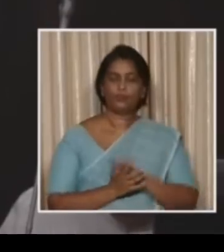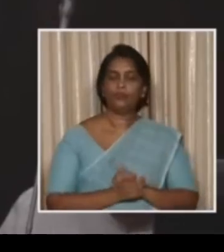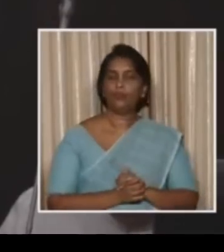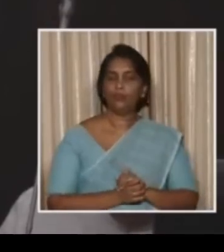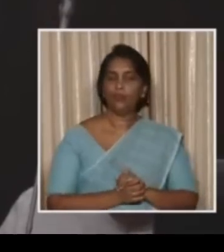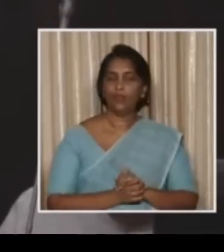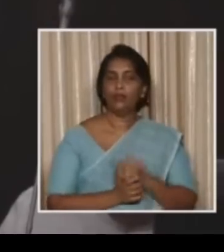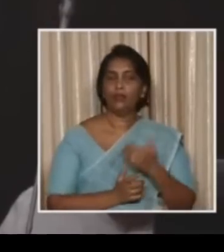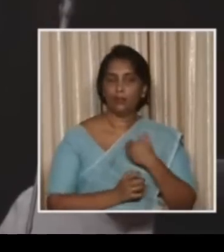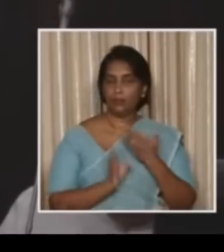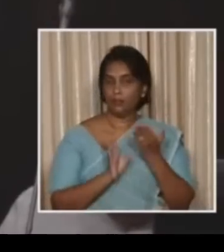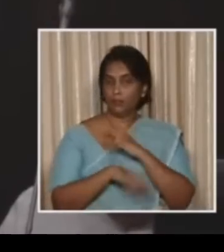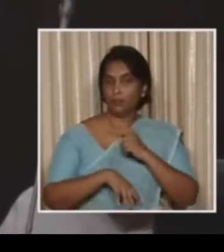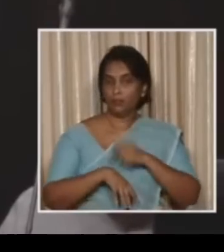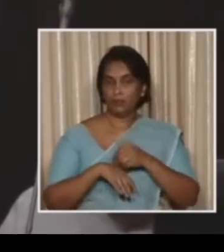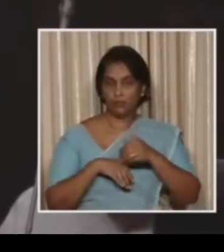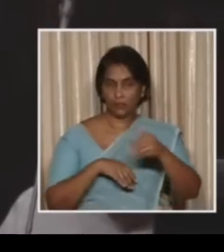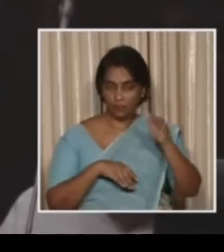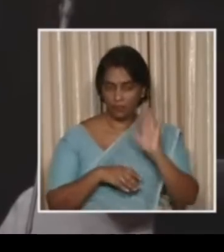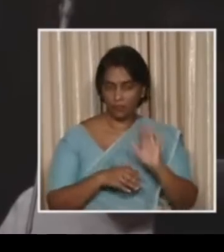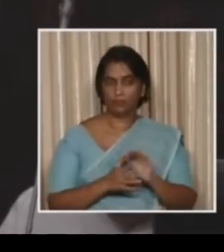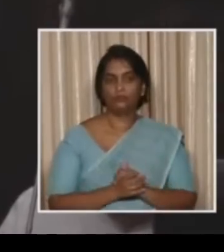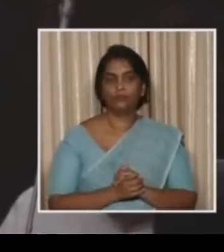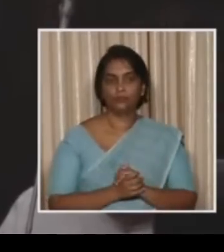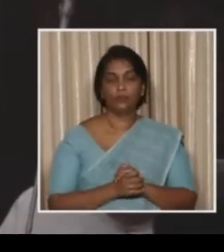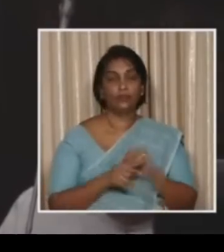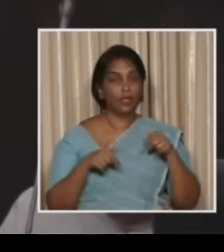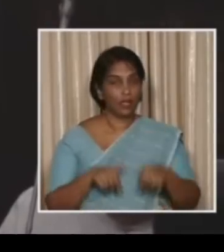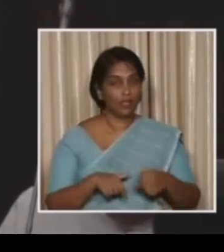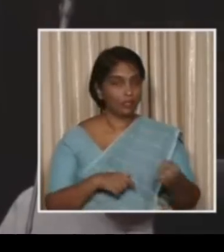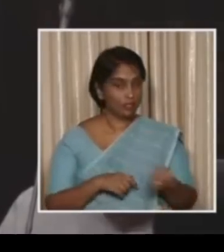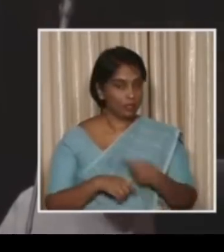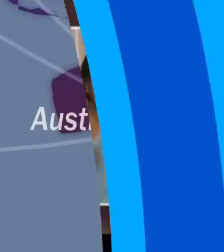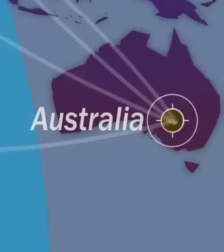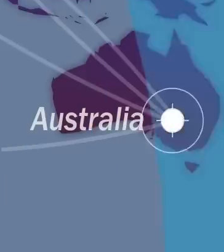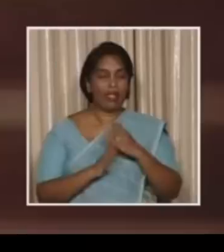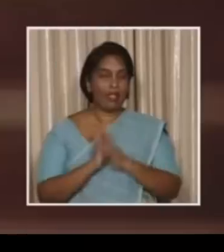அரசாங்கத்துடன் எதிர்க்கட்சி ஒன்றிணைந்து பணியாற்ற வேண்டும், பொதுஜன பிரமுன அழைப்பு.